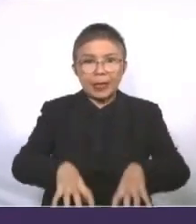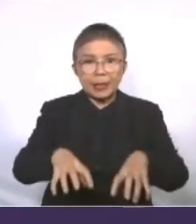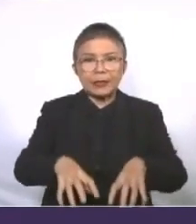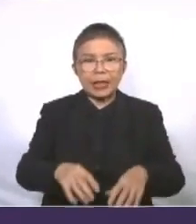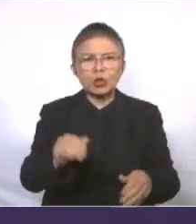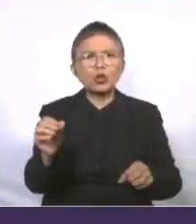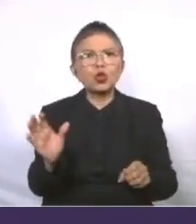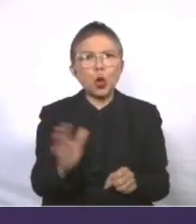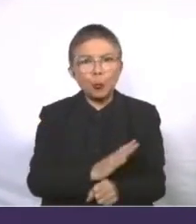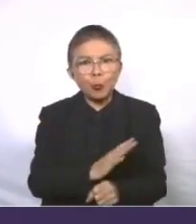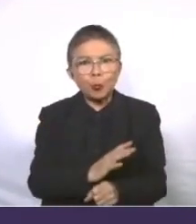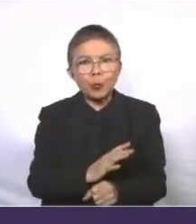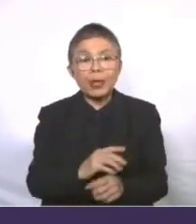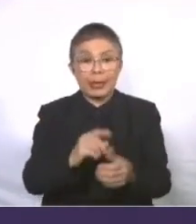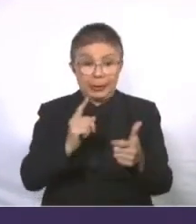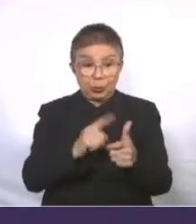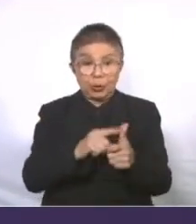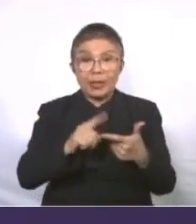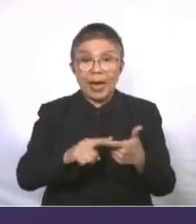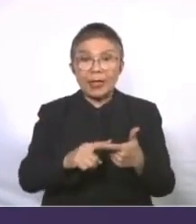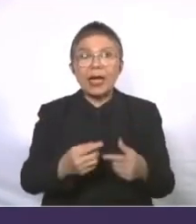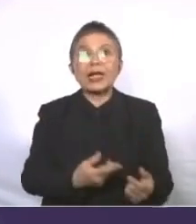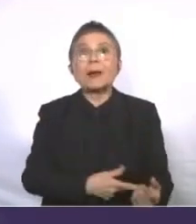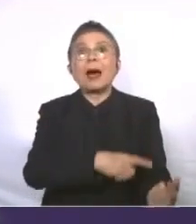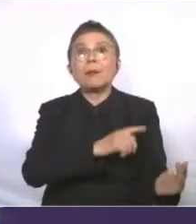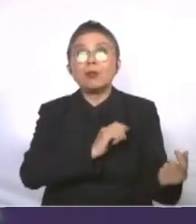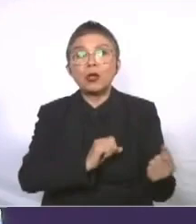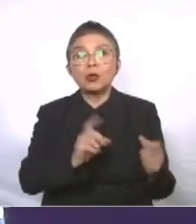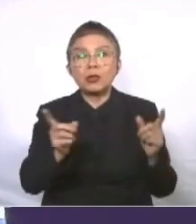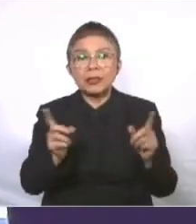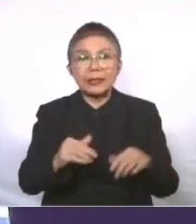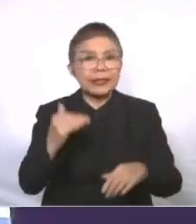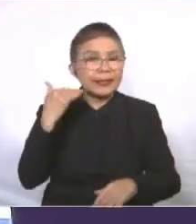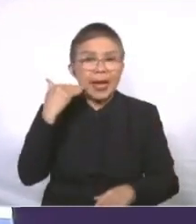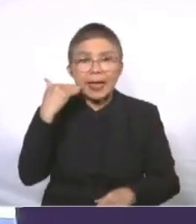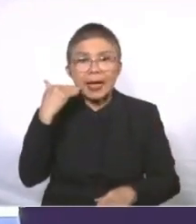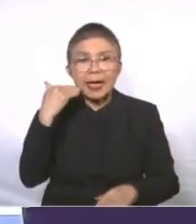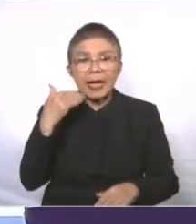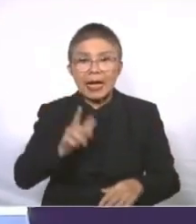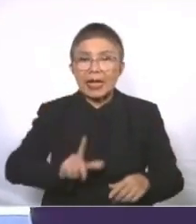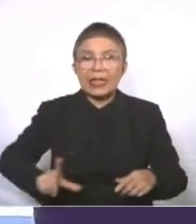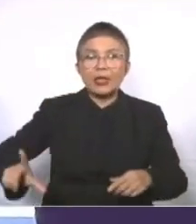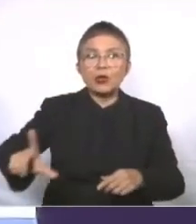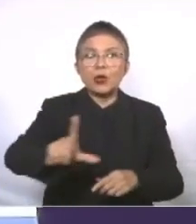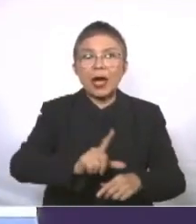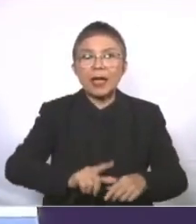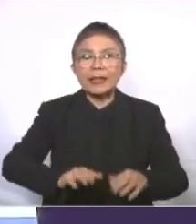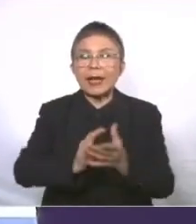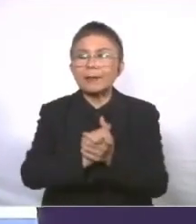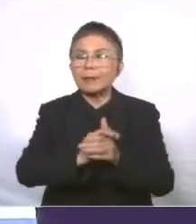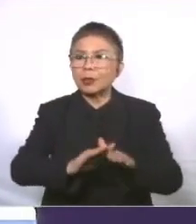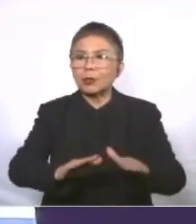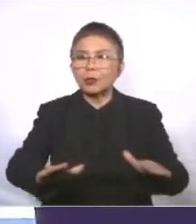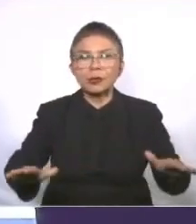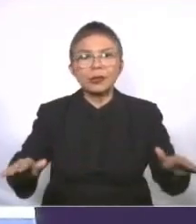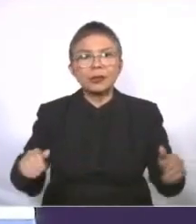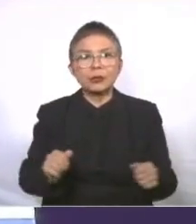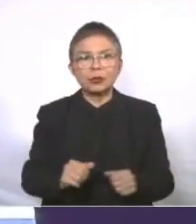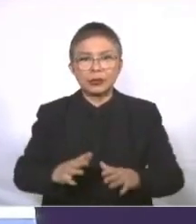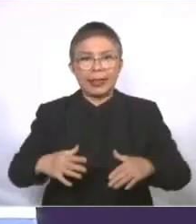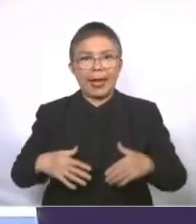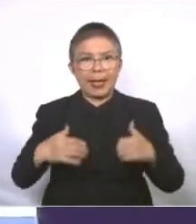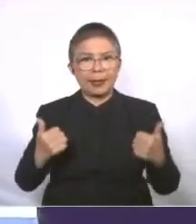memadai sekaligus kemampuan untuk terjaganya lingkungan yang memungkinkan untuk